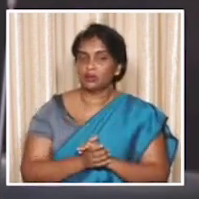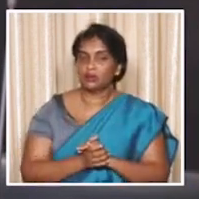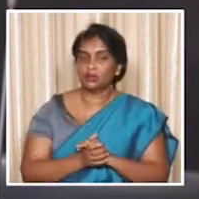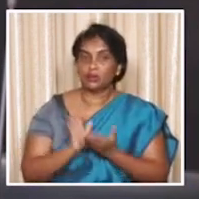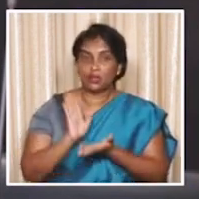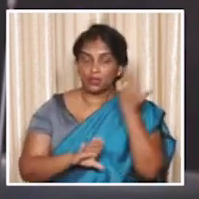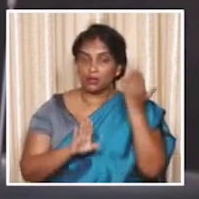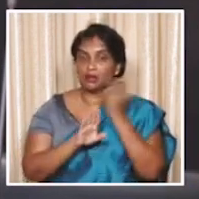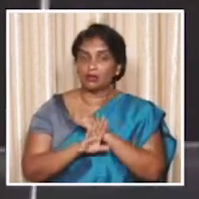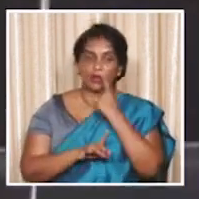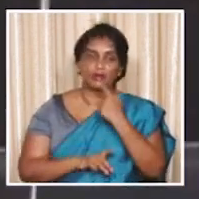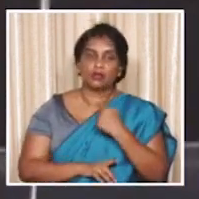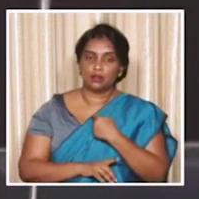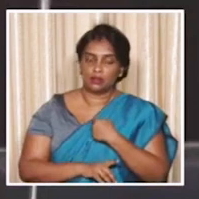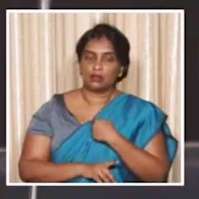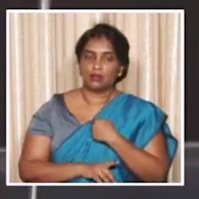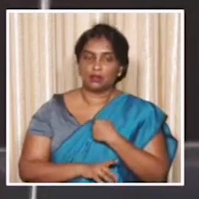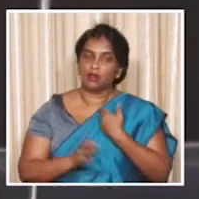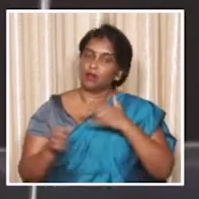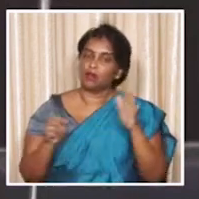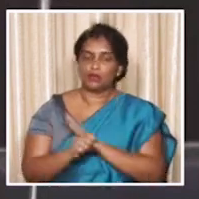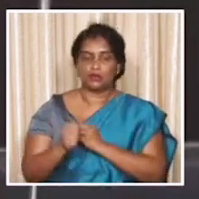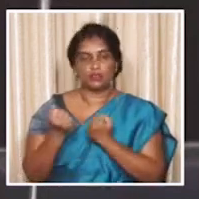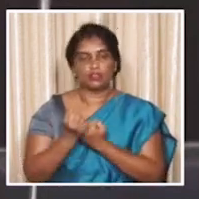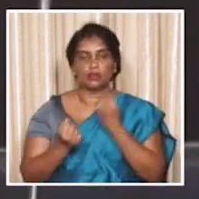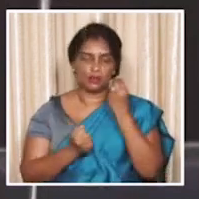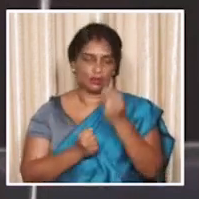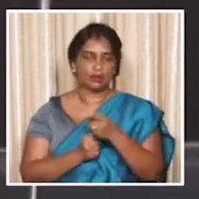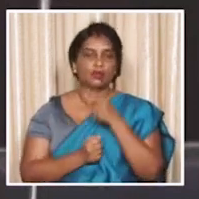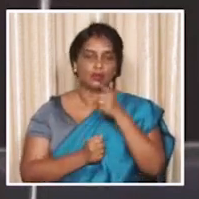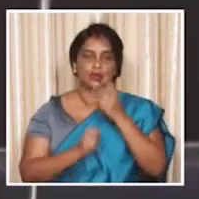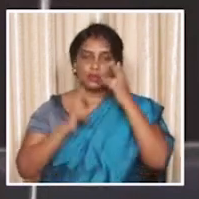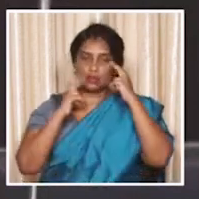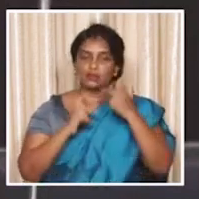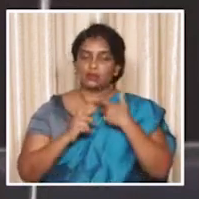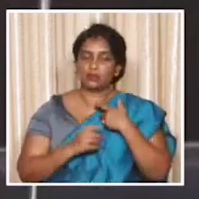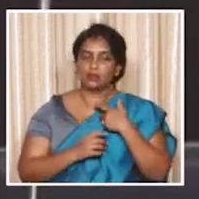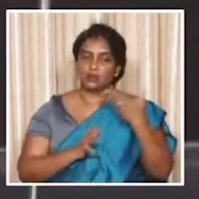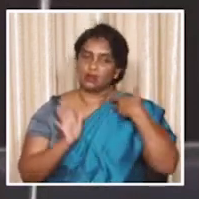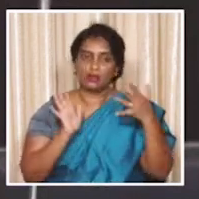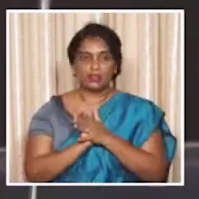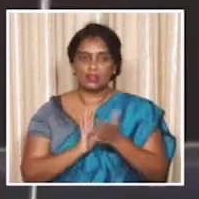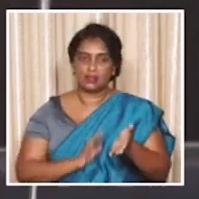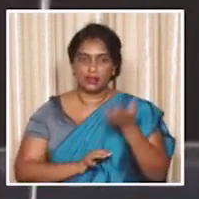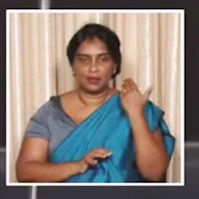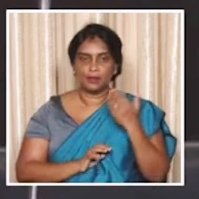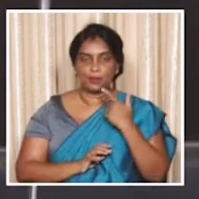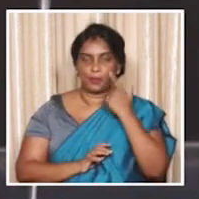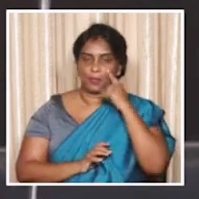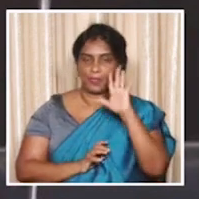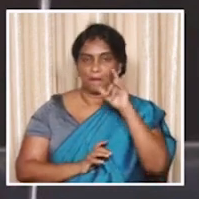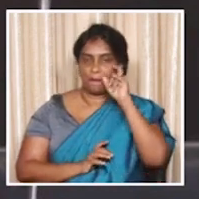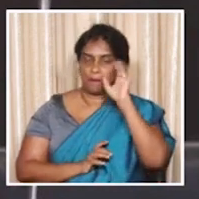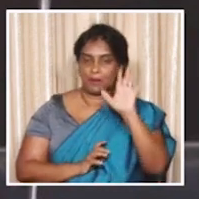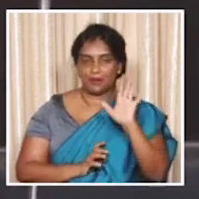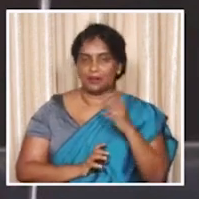යන්න ඉස්සර අපිටත් කියන්න අපිත් අපේ උපරිම සහයෝගය අපි ලබා දෙන්නම් ඒ රටට තෝරන්න අපි ඔබතුමා එන්න යන්න මොකද ඒලා බලමු කවදාද යන්නේ